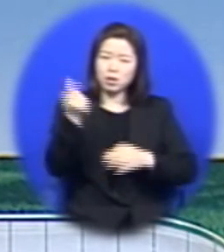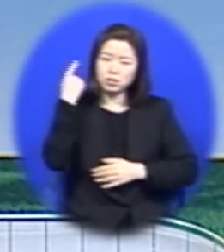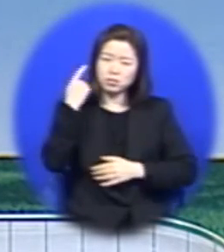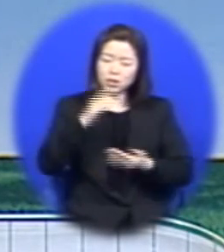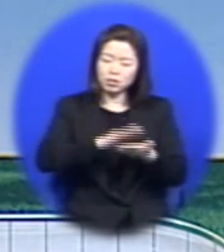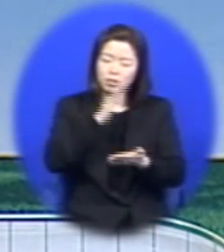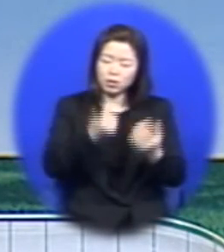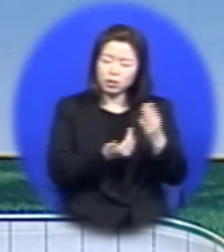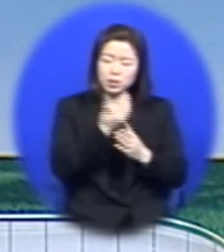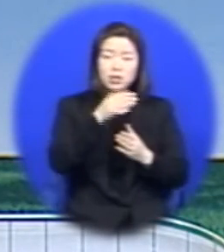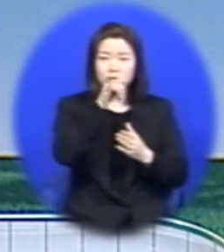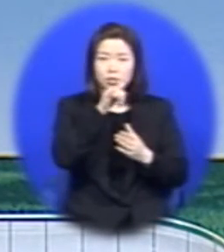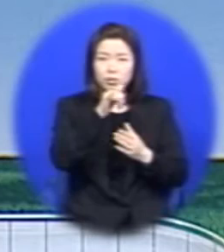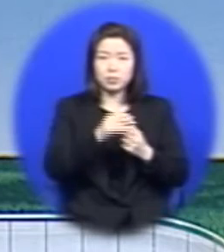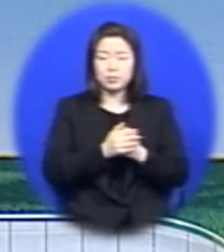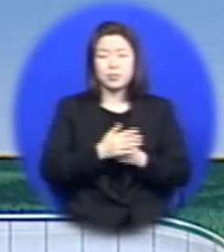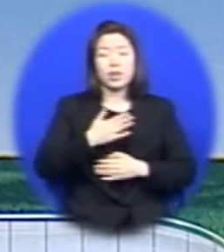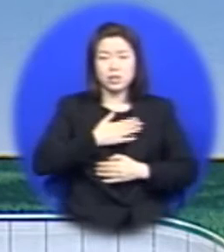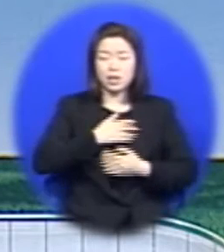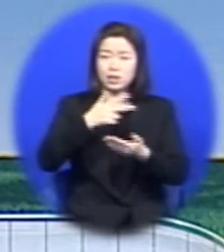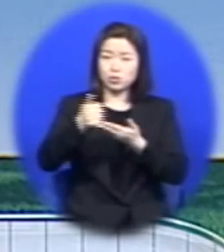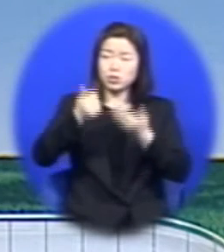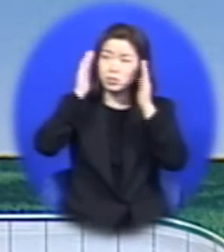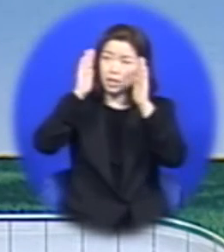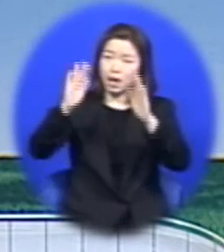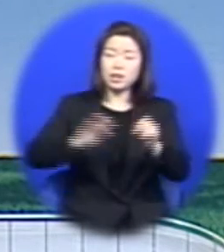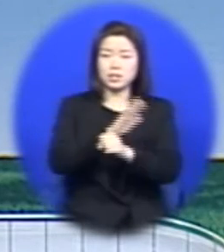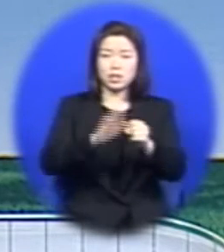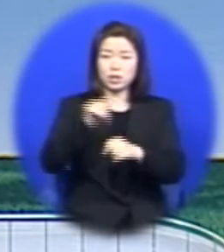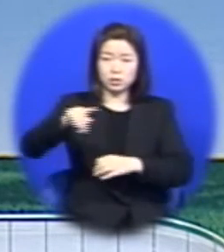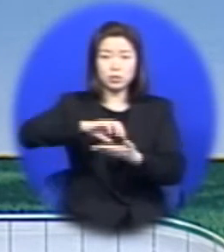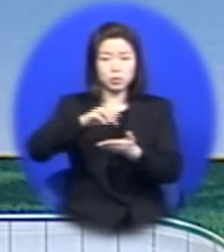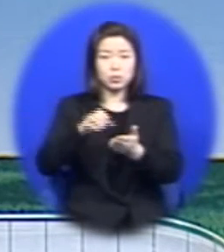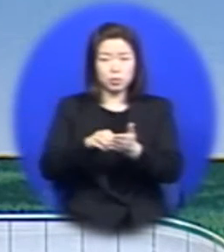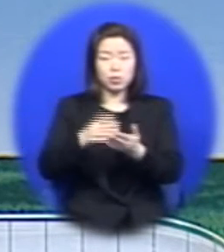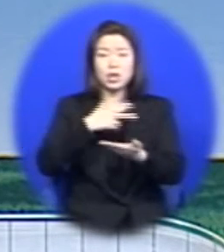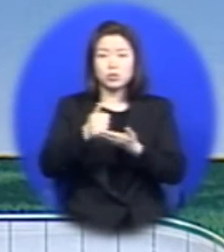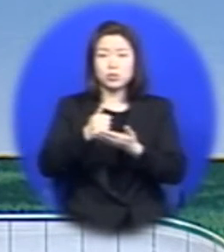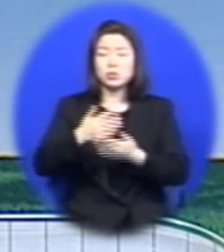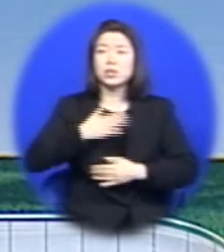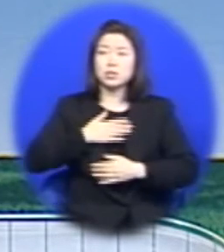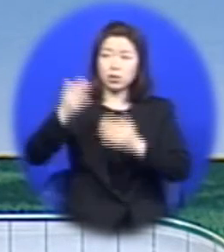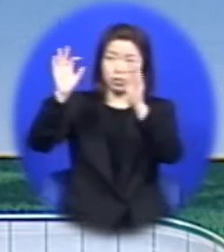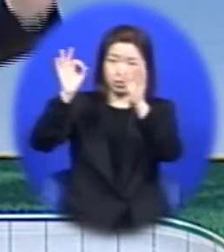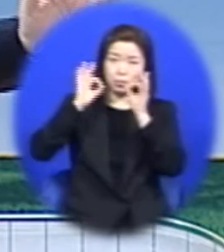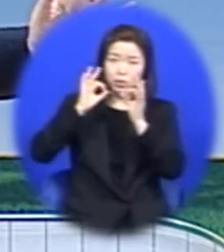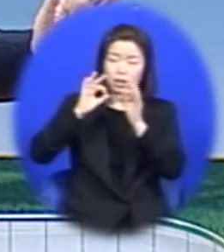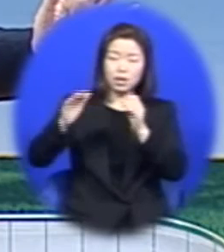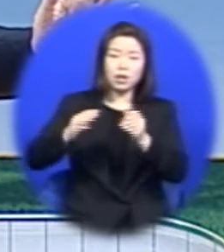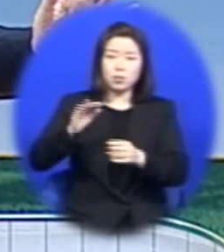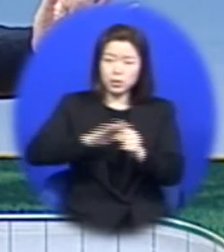일어나더라고. 그런데 제가 주님을 향한 사랑이 그 정도가 주님이 저를 향한 사랑과 비교하면